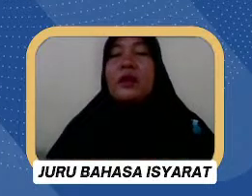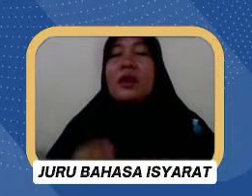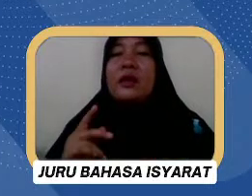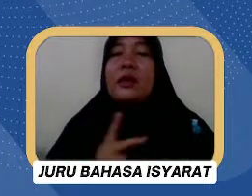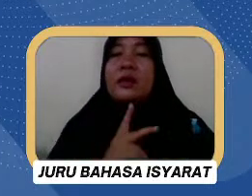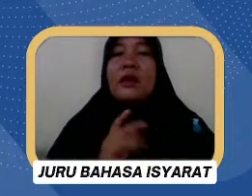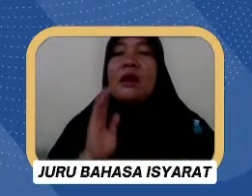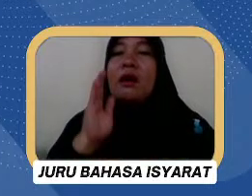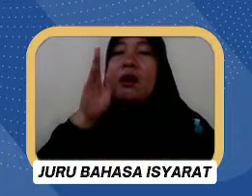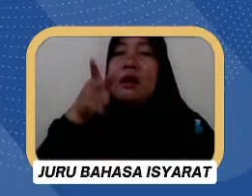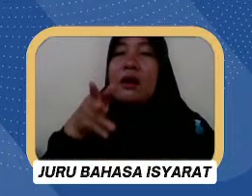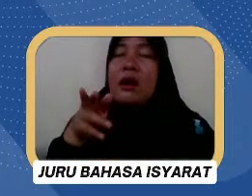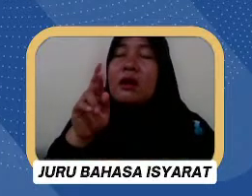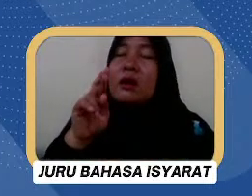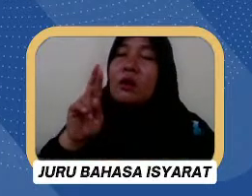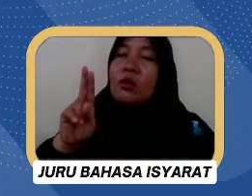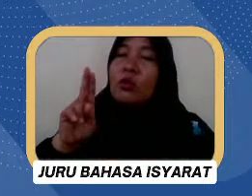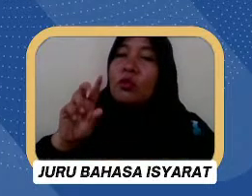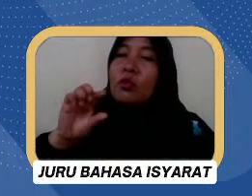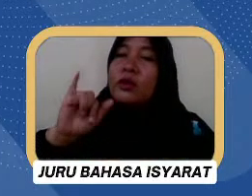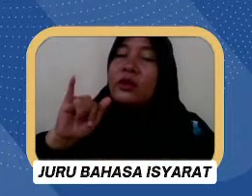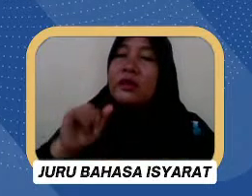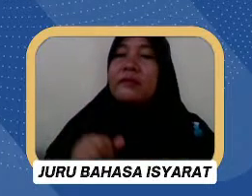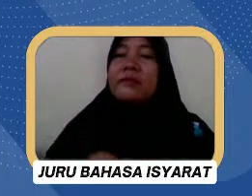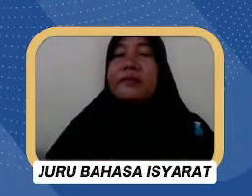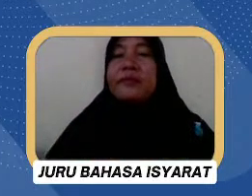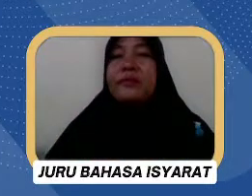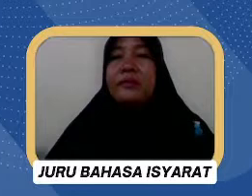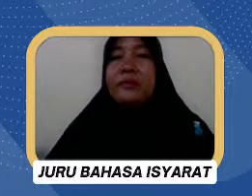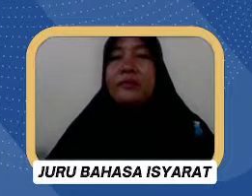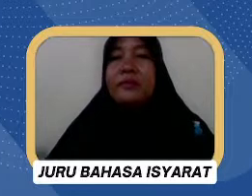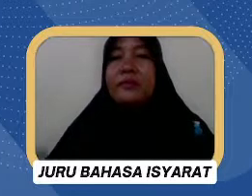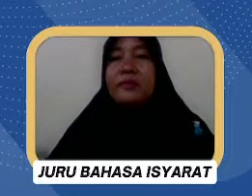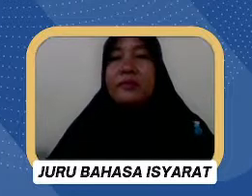nanti akan meneruskan, mewarisi